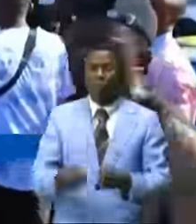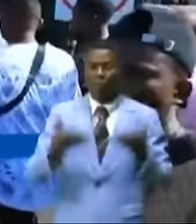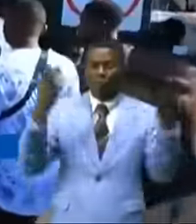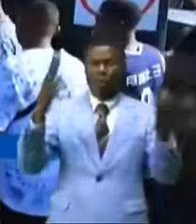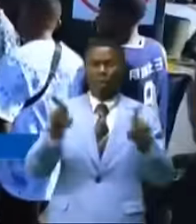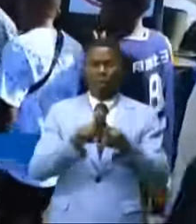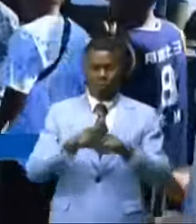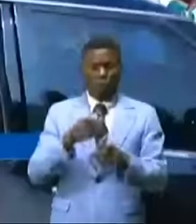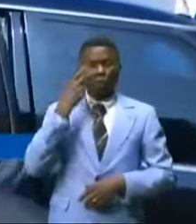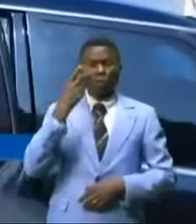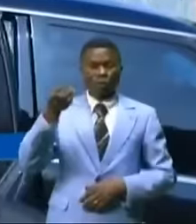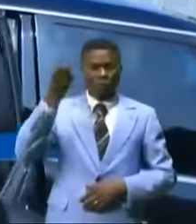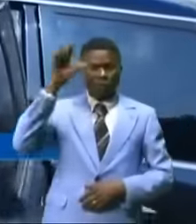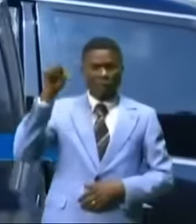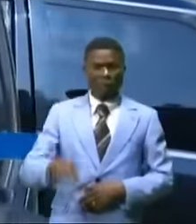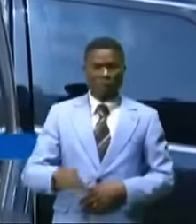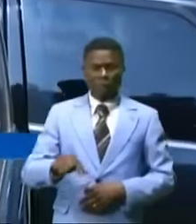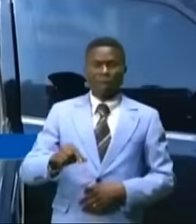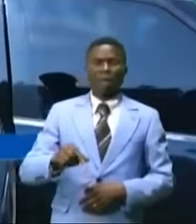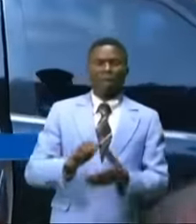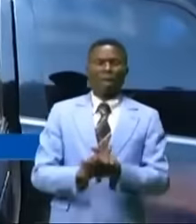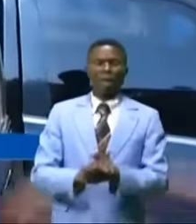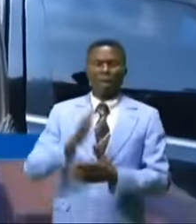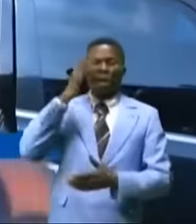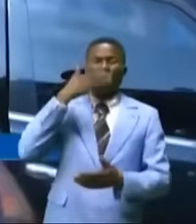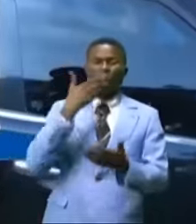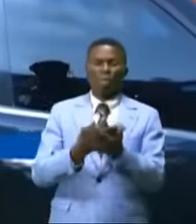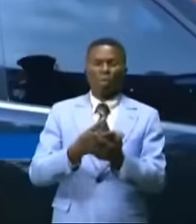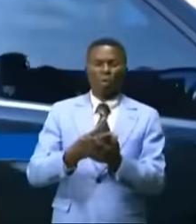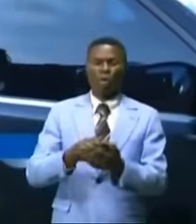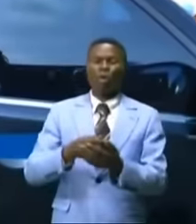celui observé au quartier des Bonhommes suite à la mauvaise